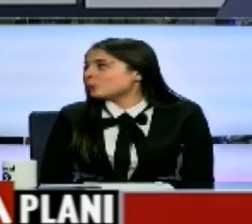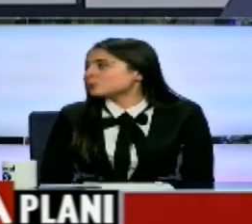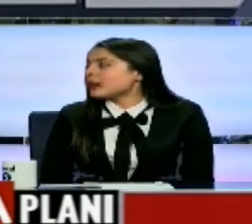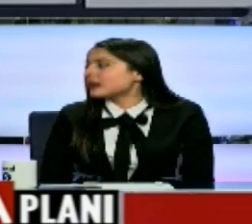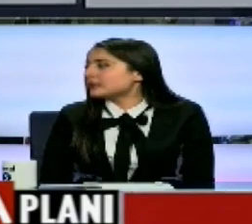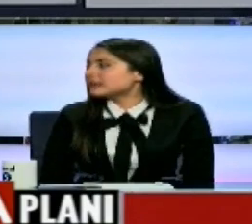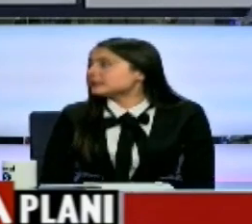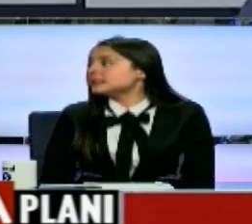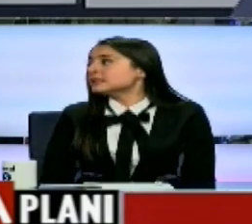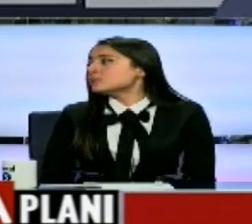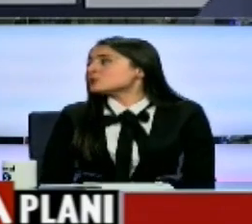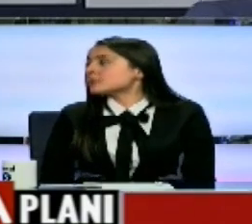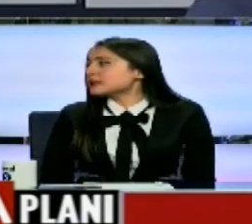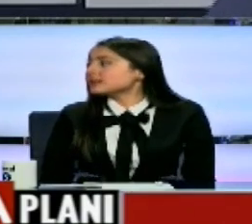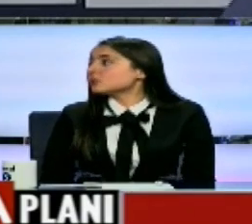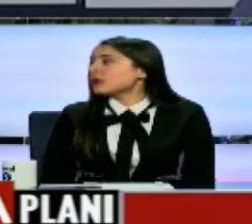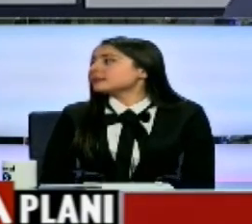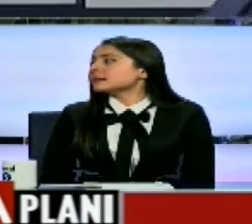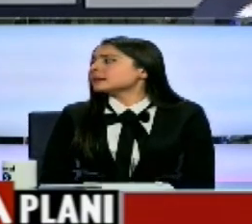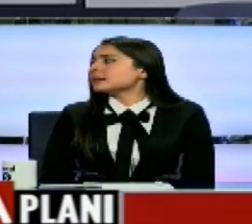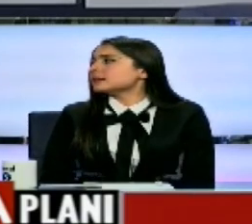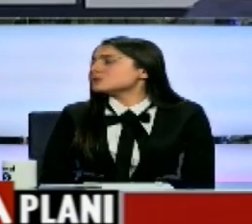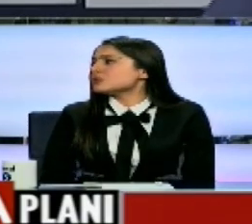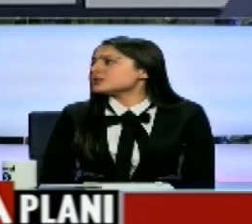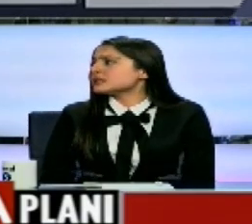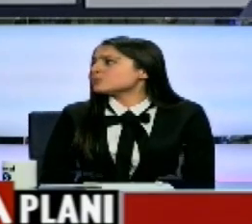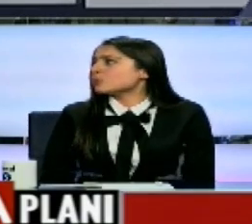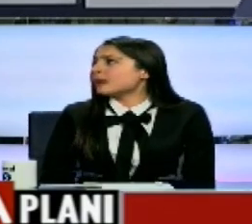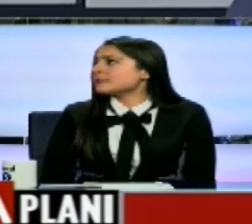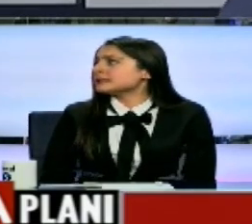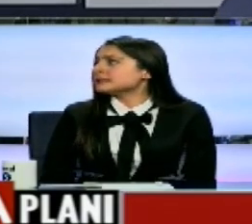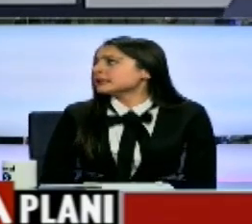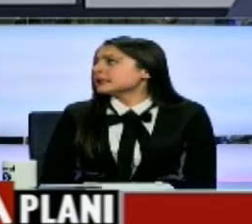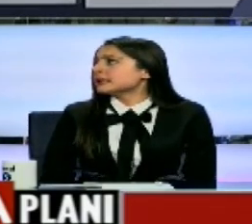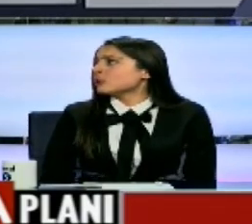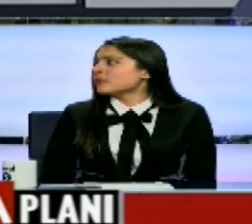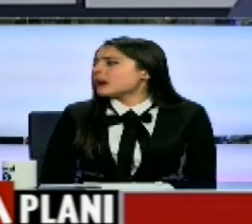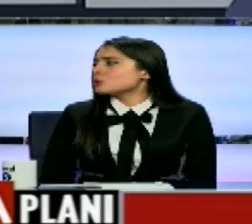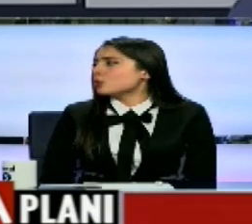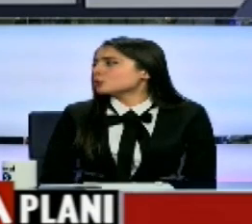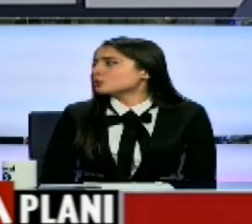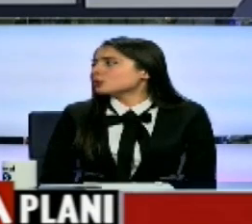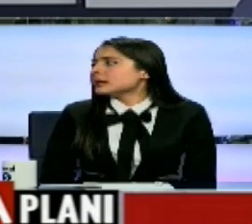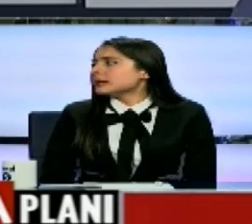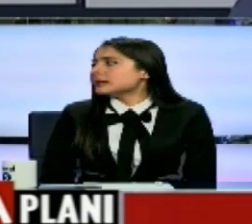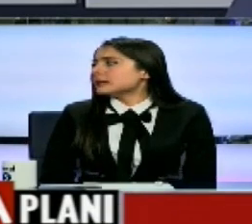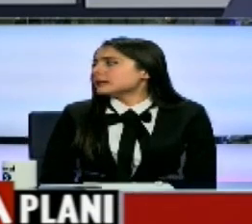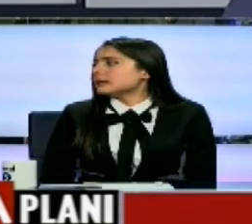engelli olduğundan kaynaklı. Bu zamana kadar olan süreçteki problemlerin ona vermiş olduğu